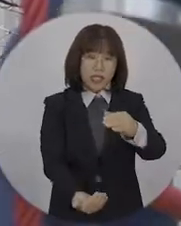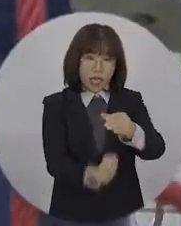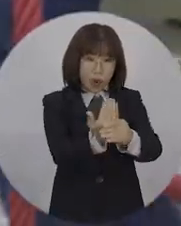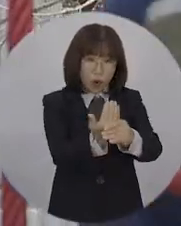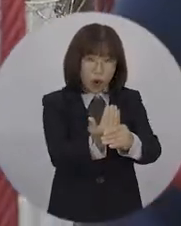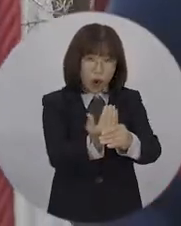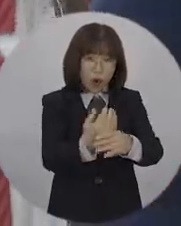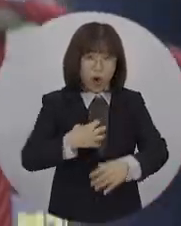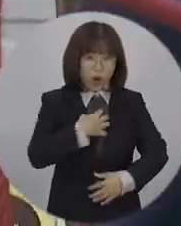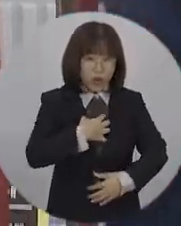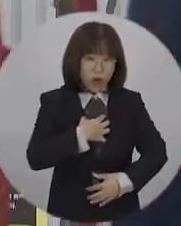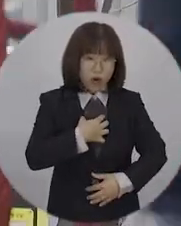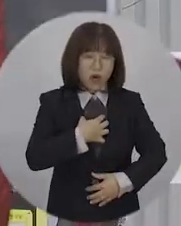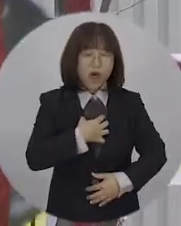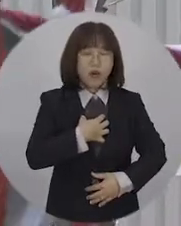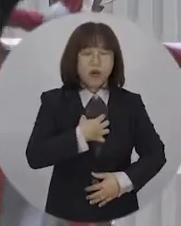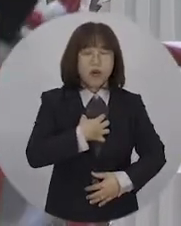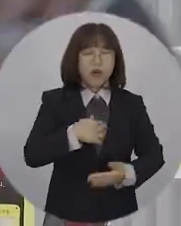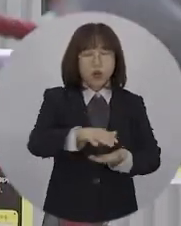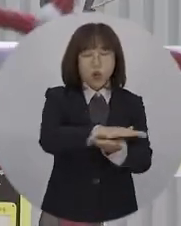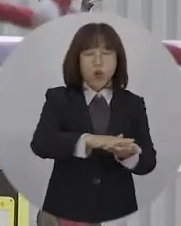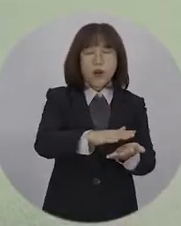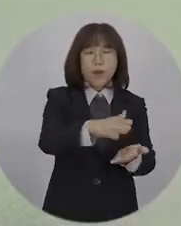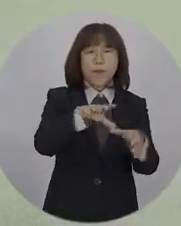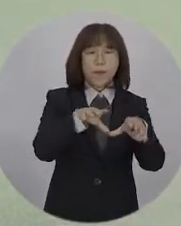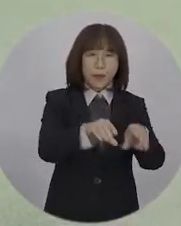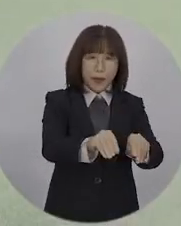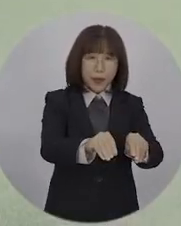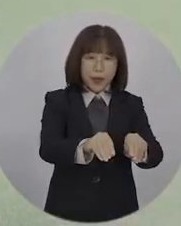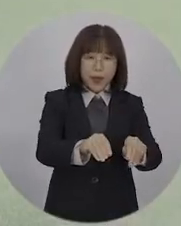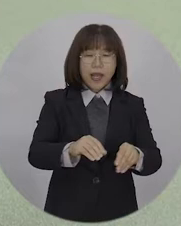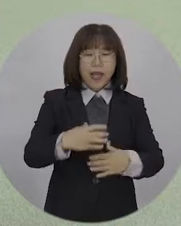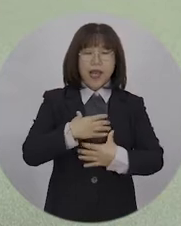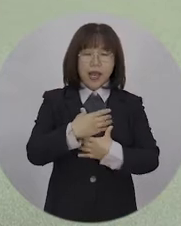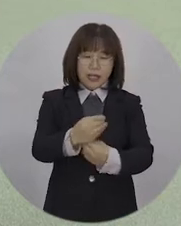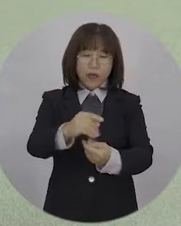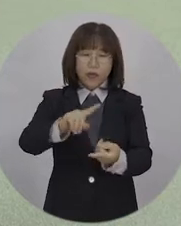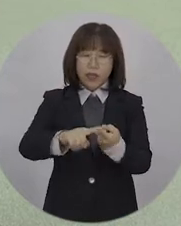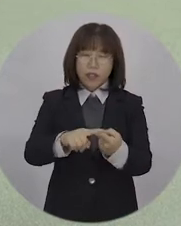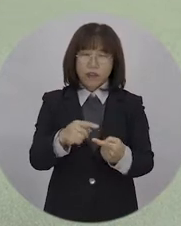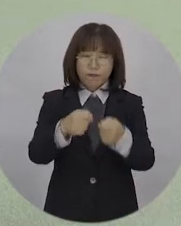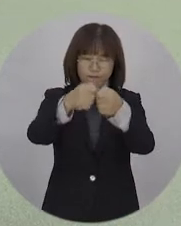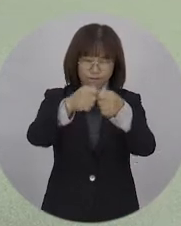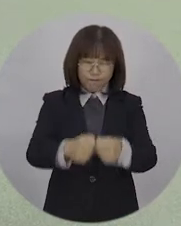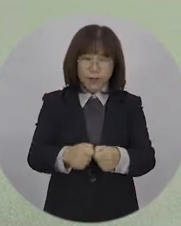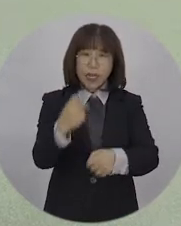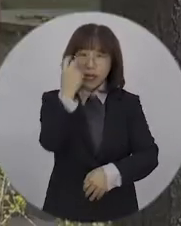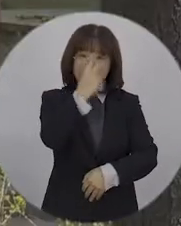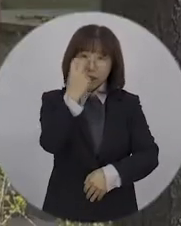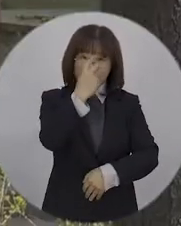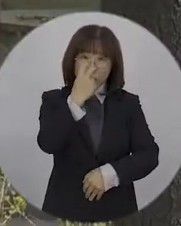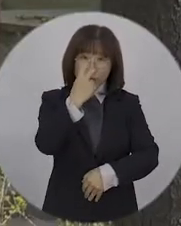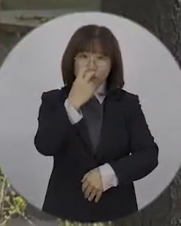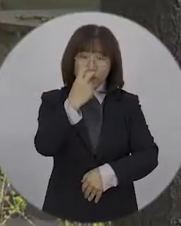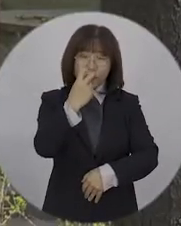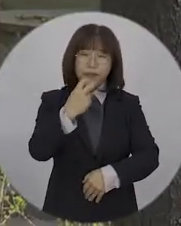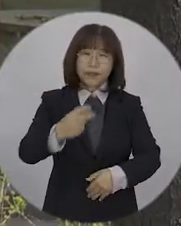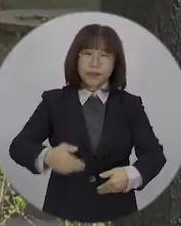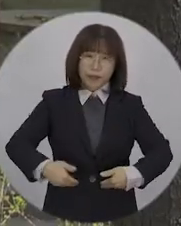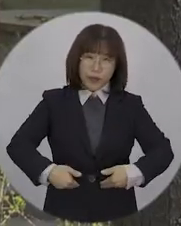안전사고가 우려되는 시설은 이용을 금지하고 안전검사기관에 정밀 안전진단을 받을 수 있도록 할